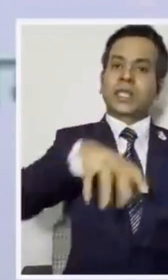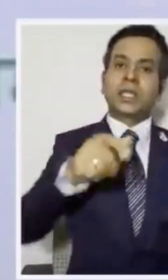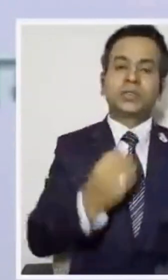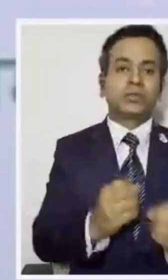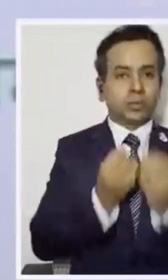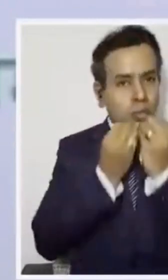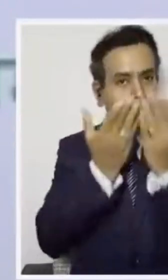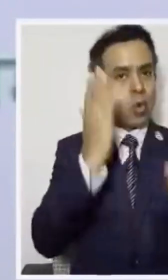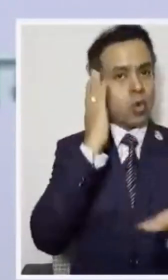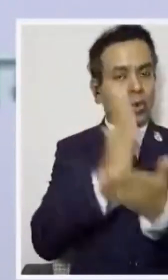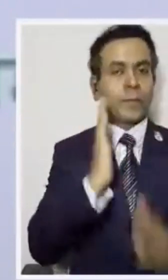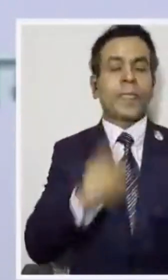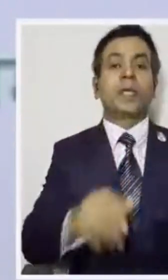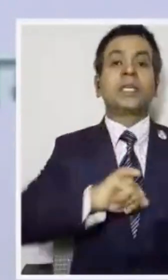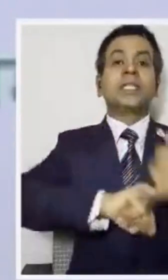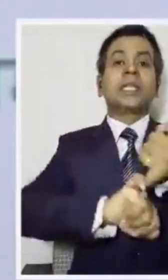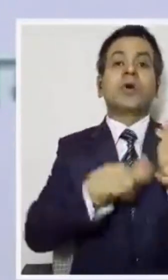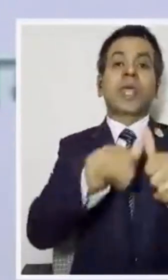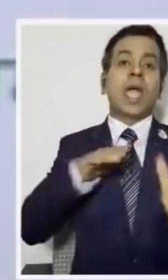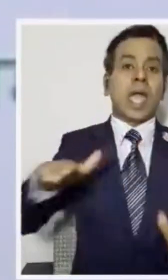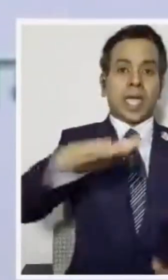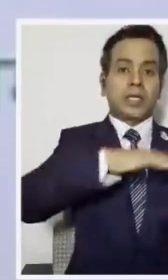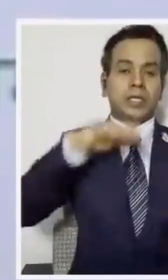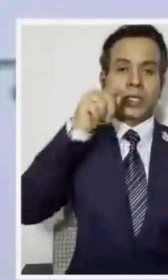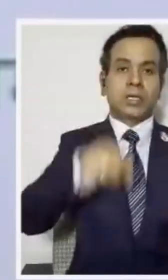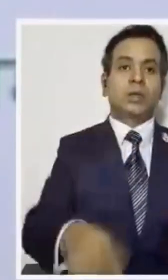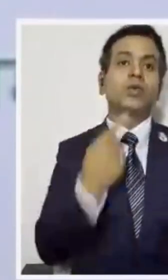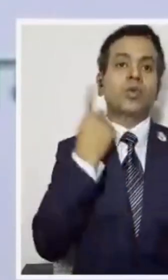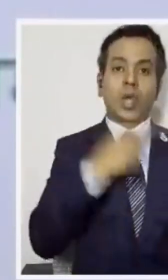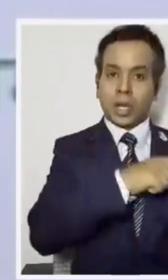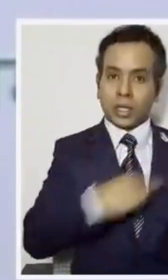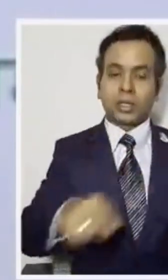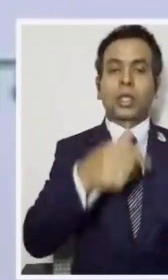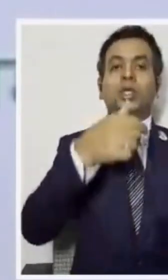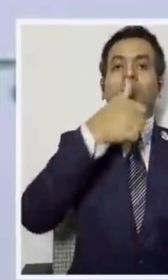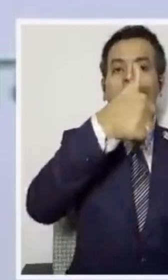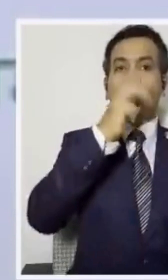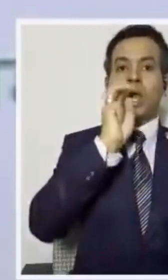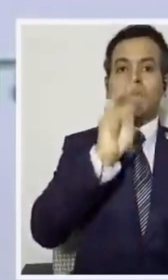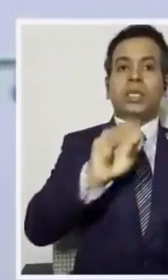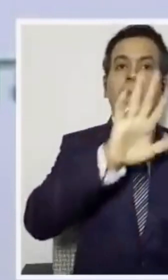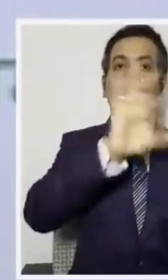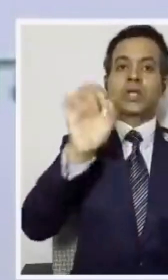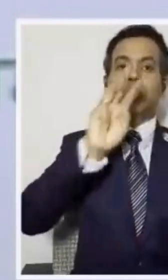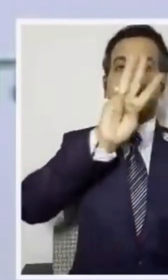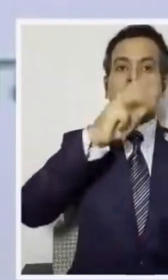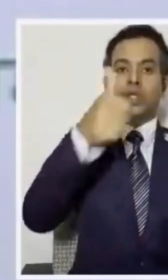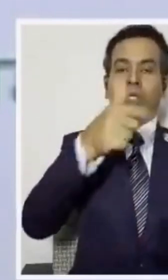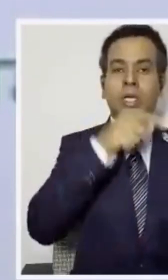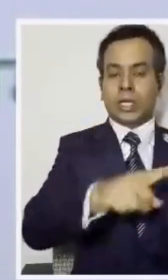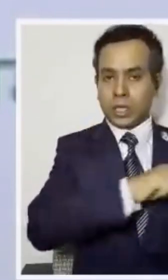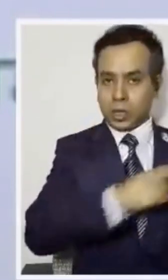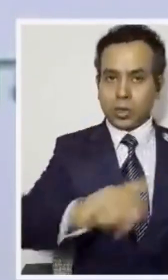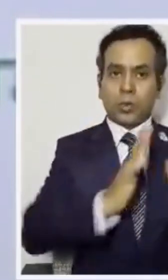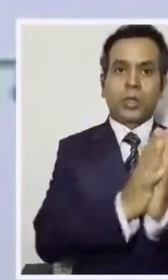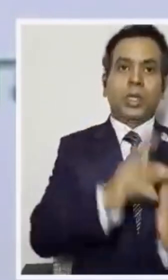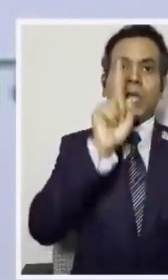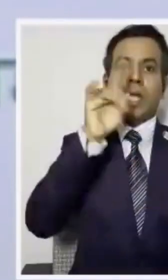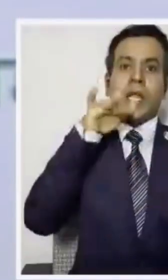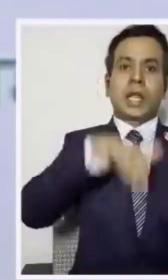হয়েছে 6,536 জন এবং এ পর্যন্ত 1,34,531 জন। মৃত্যু হয়েছে 24 ঘন্টায় 150 জন, এ